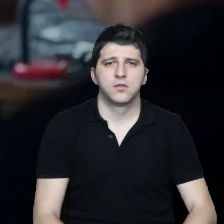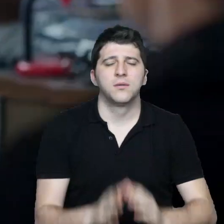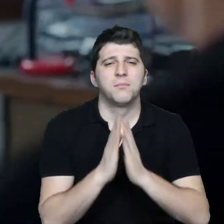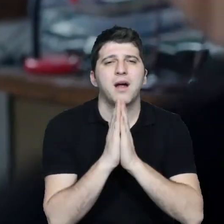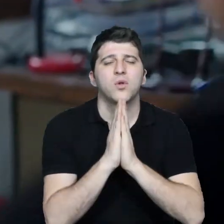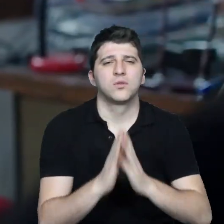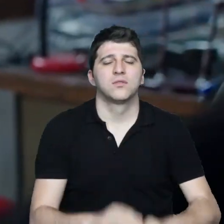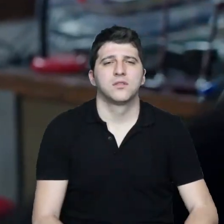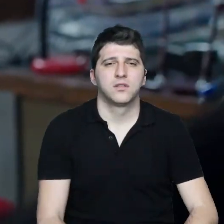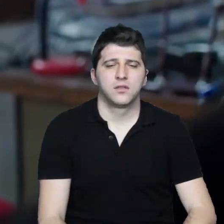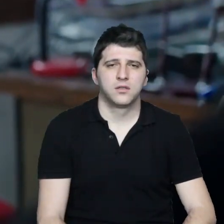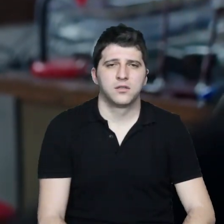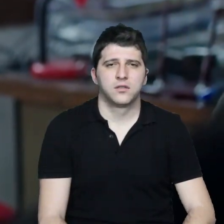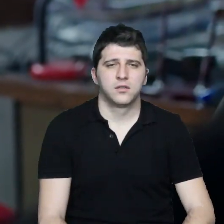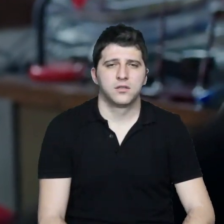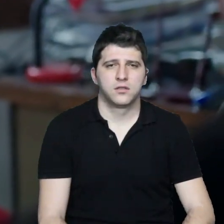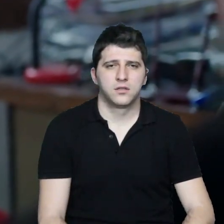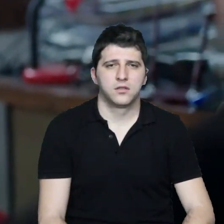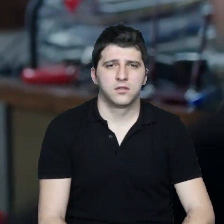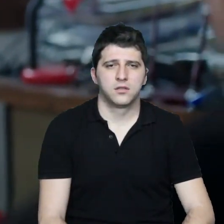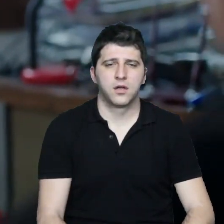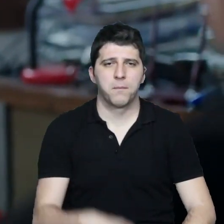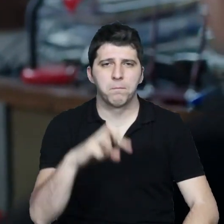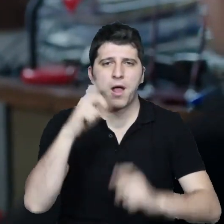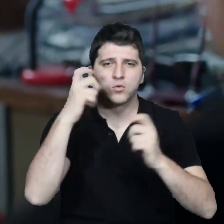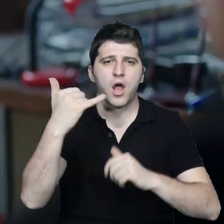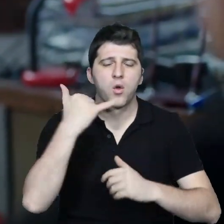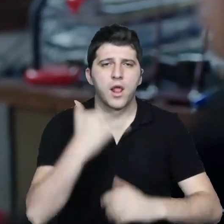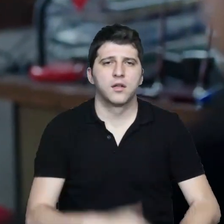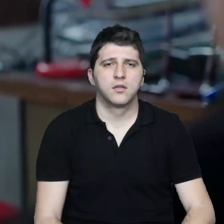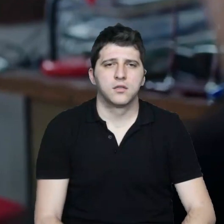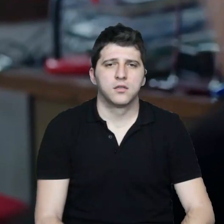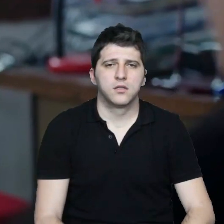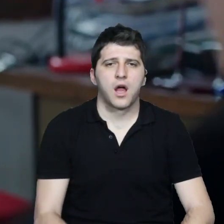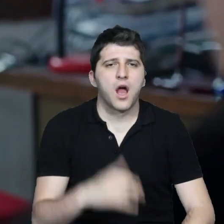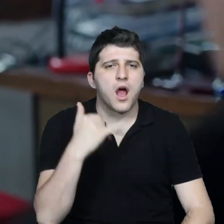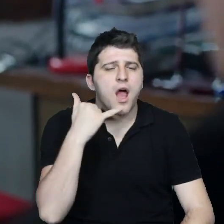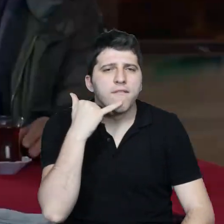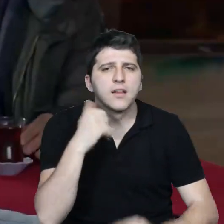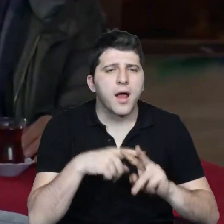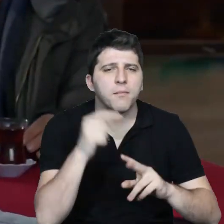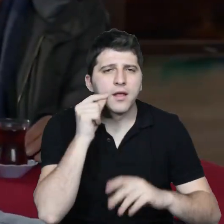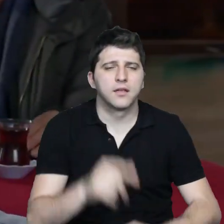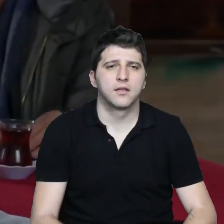Affedersiniz. Çantasından aldı telefonunu. Pansiyondan arıyorlar. Alo efendim Ali Bey.